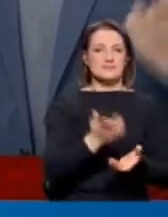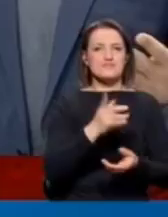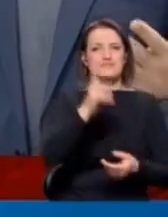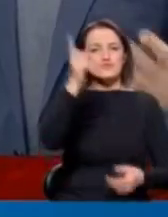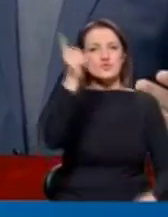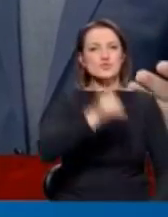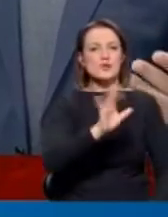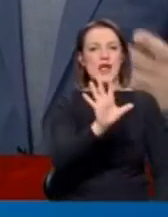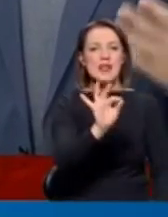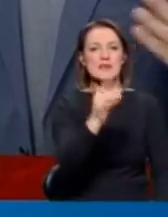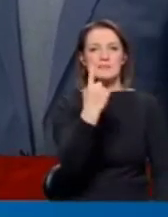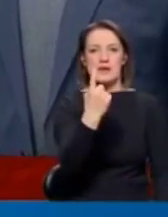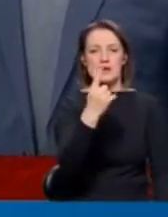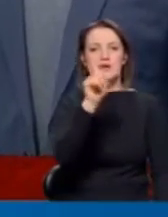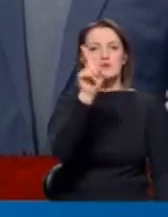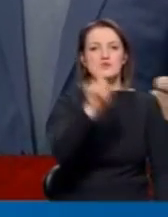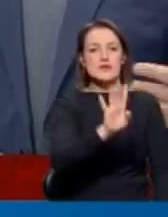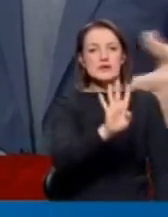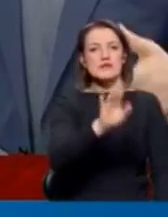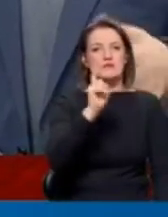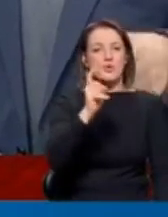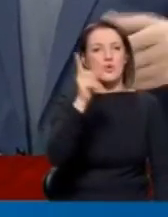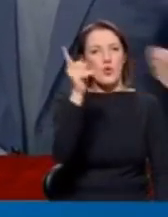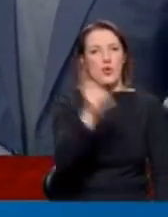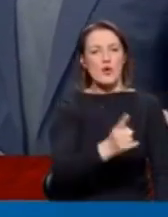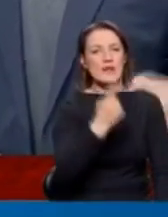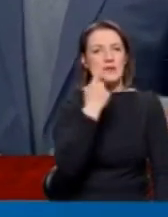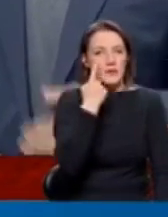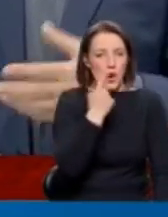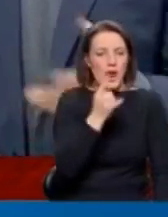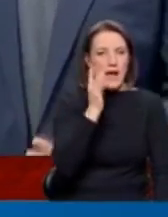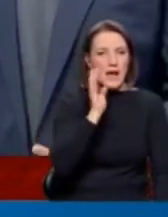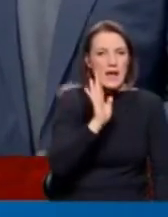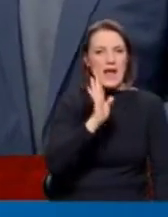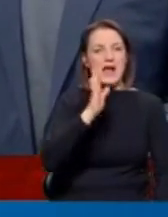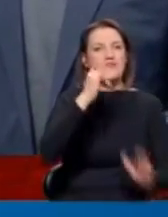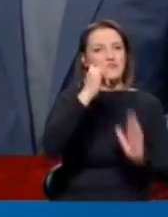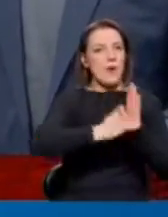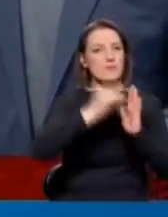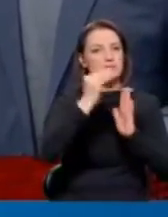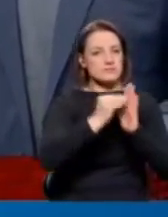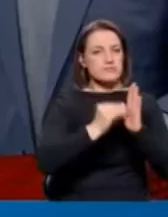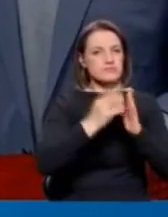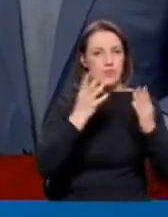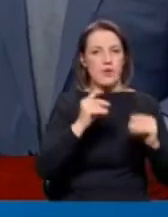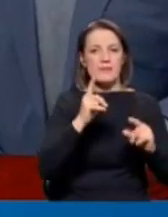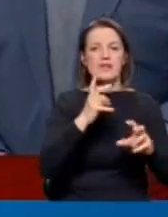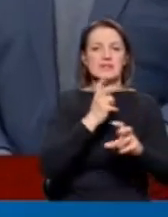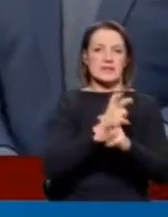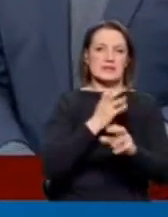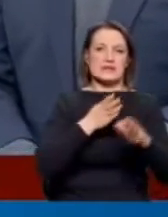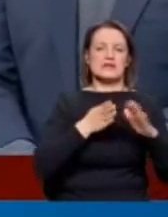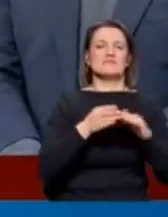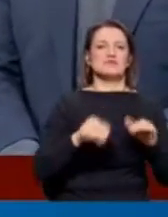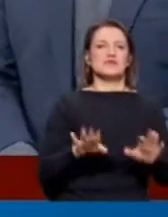Yüzde 51-100 d49 gibi bir oranla seçiliyor gözükse de anketlerde böyle bir riske girmeyecekler dir yani